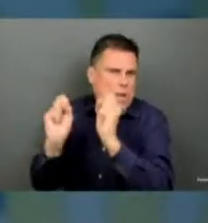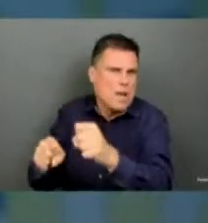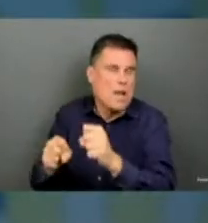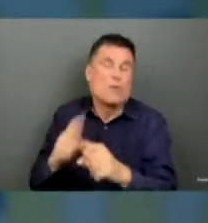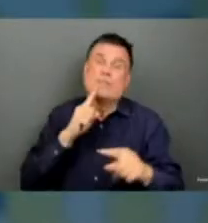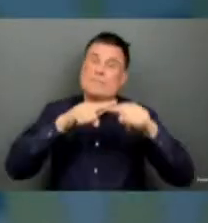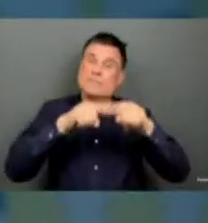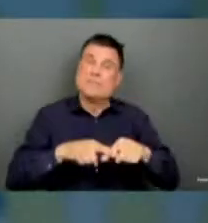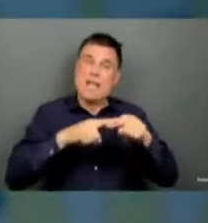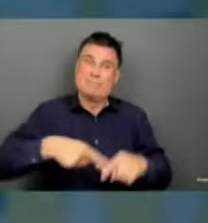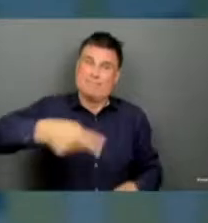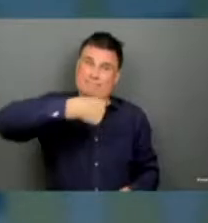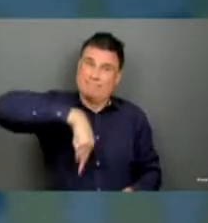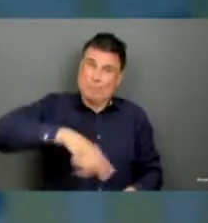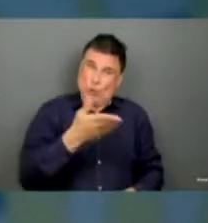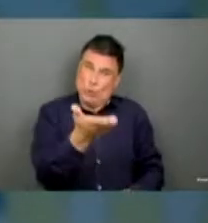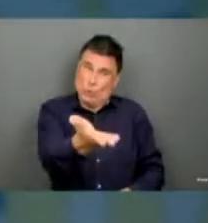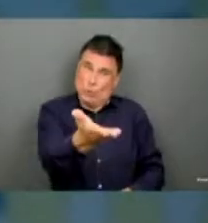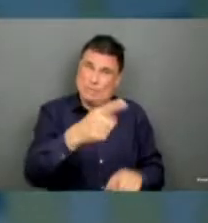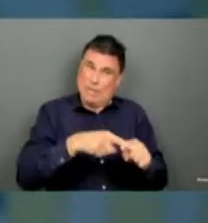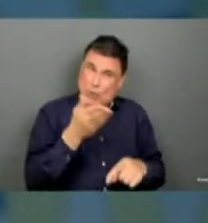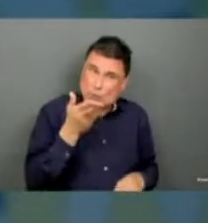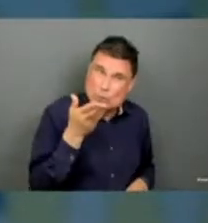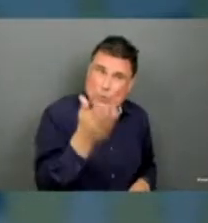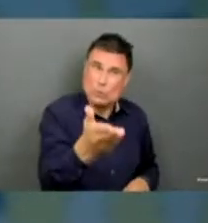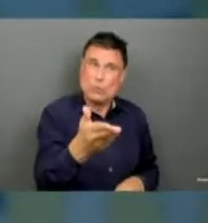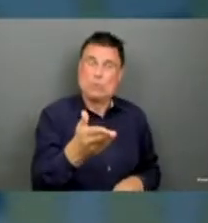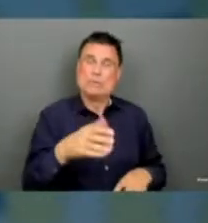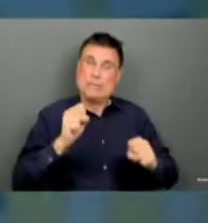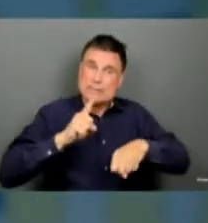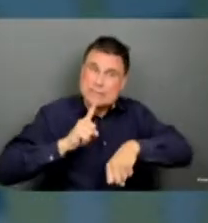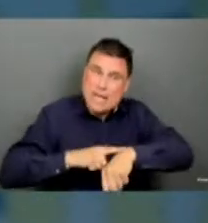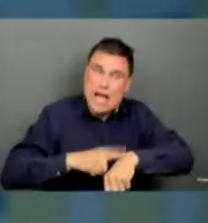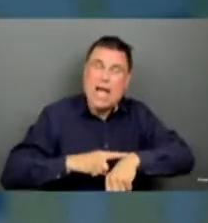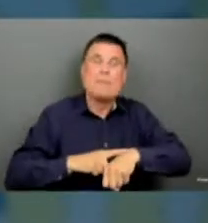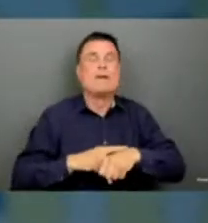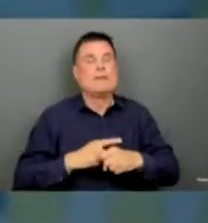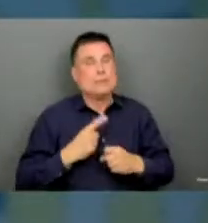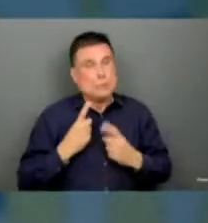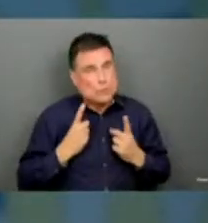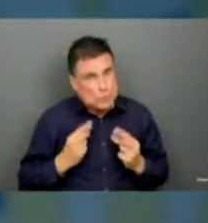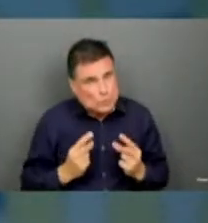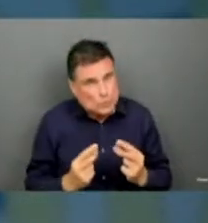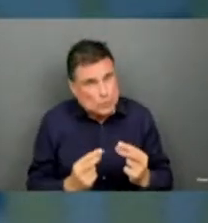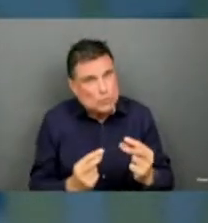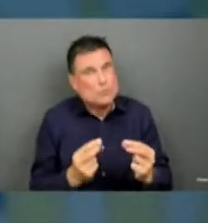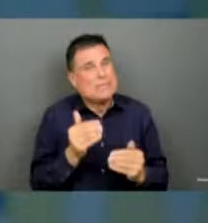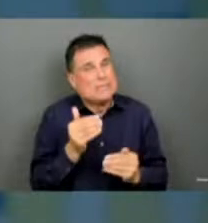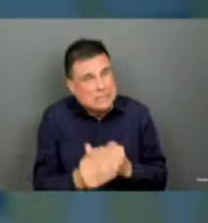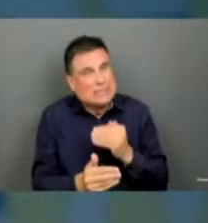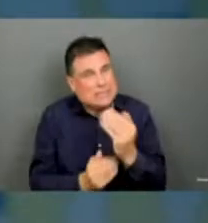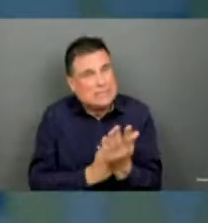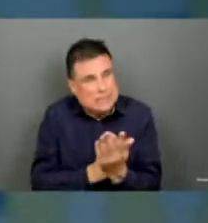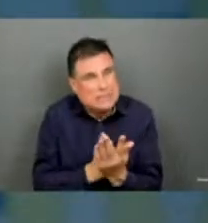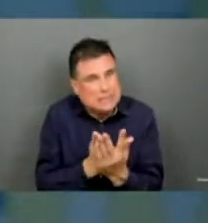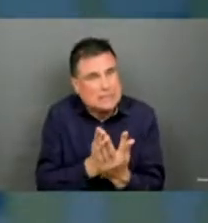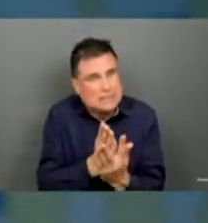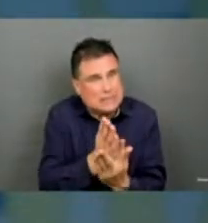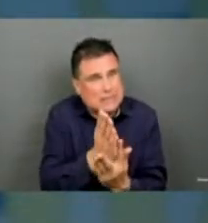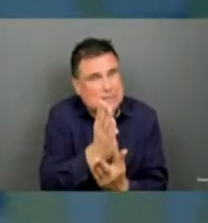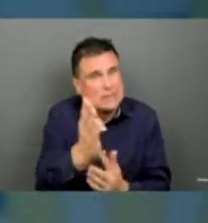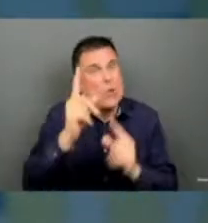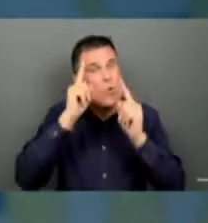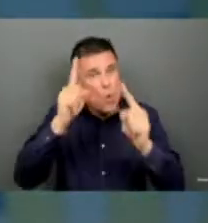择70%的这个社交层面恢复到正常社交的70%的，那么几乎